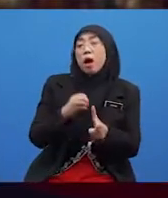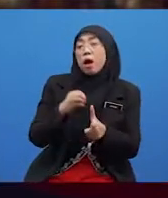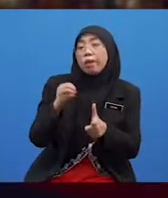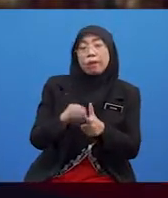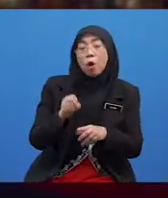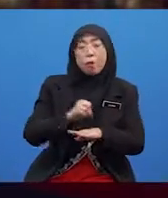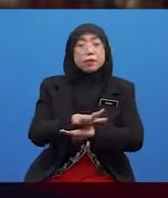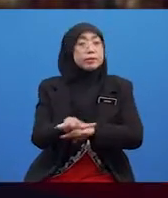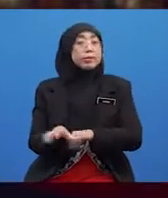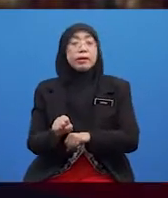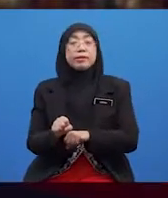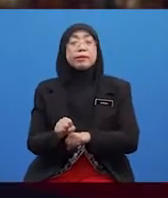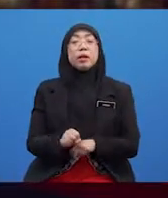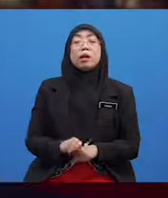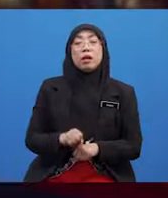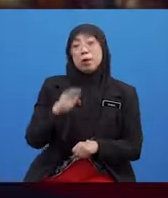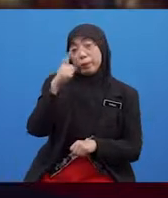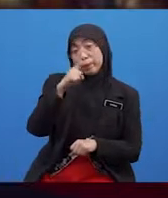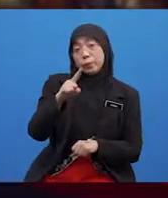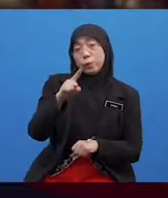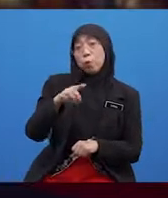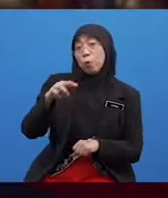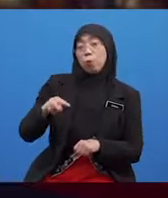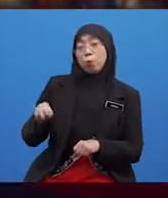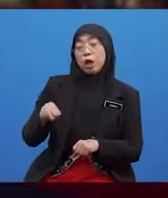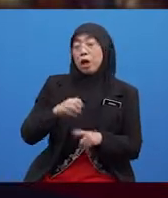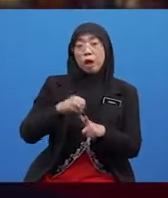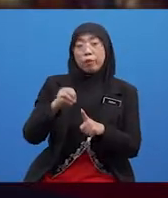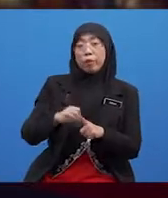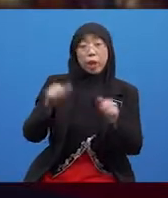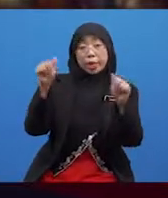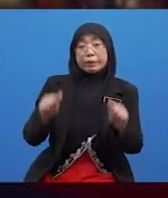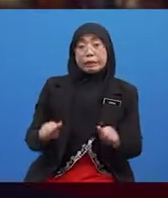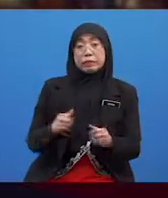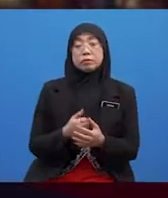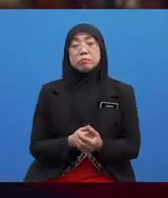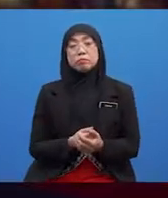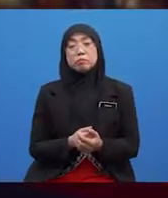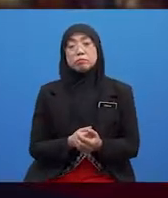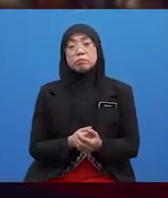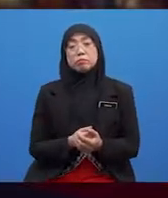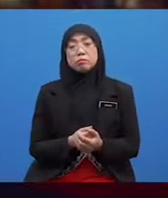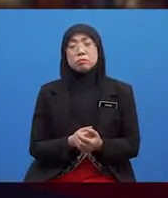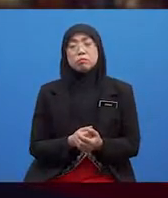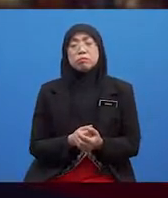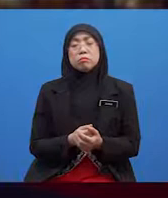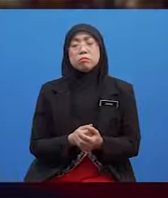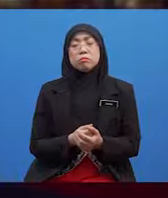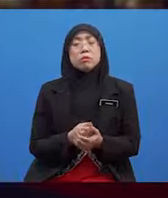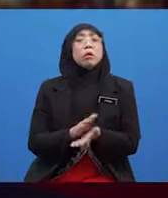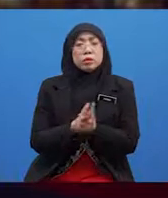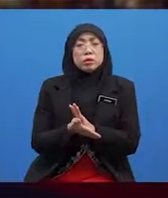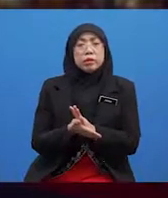berkesan untuk meningkatkan prestasi seseorang atlet. Sudah tentu teknik pergerakan ini